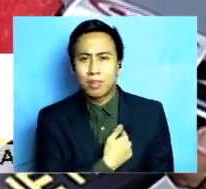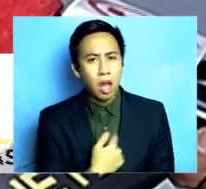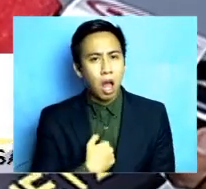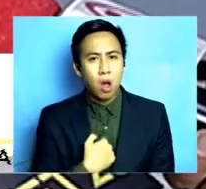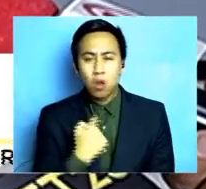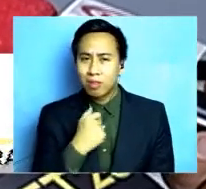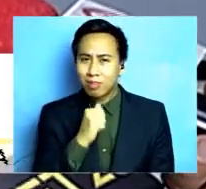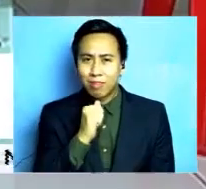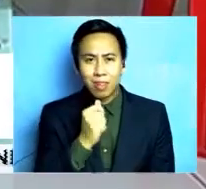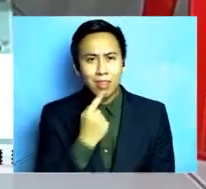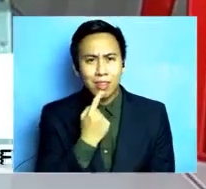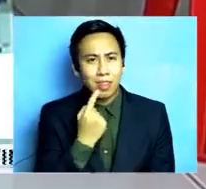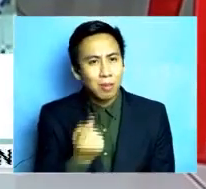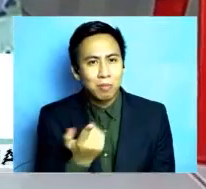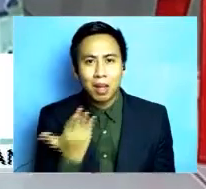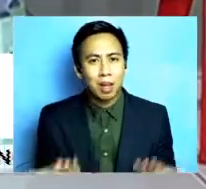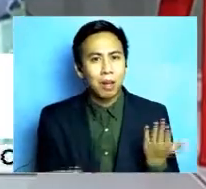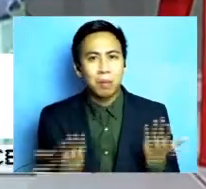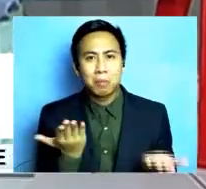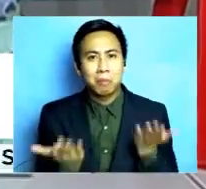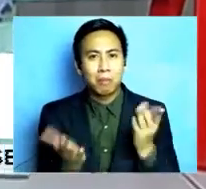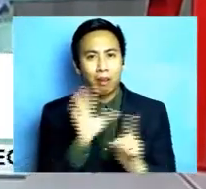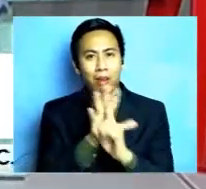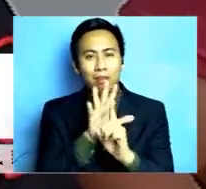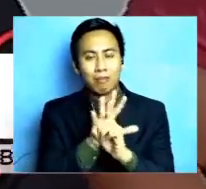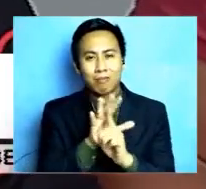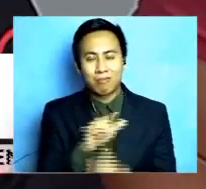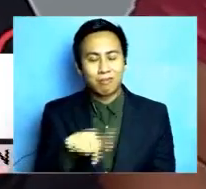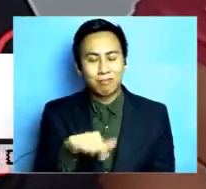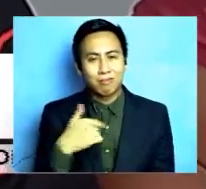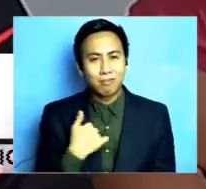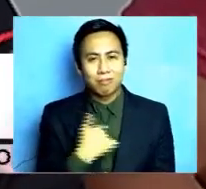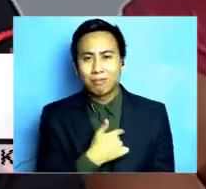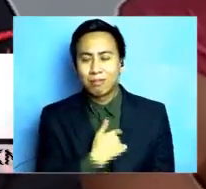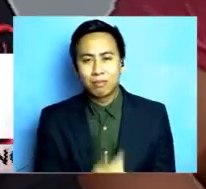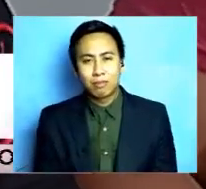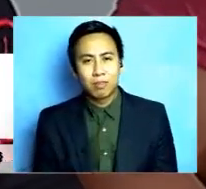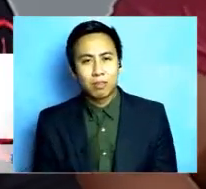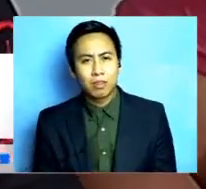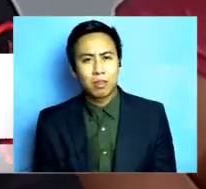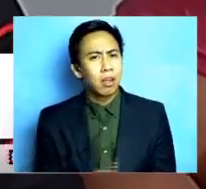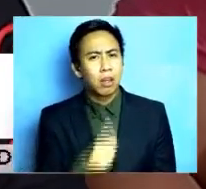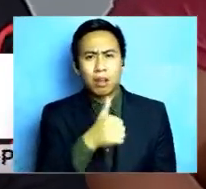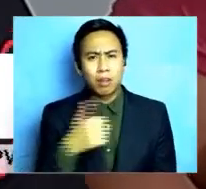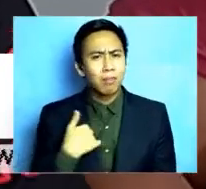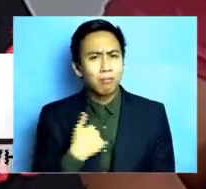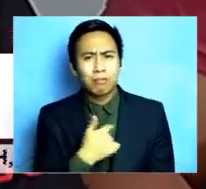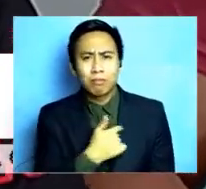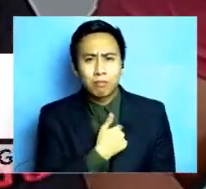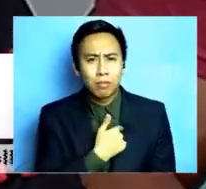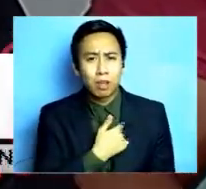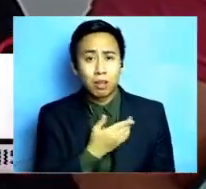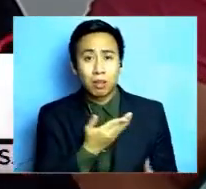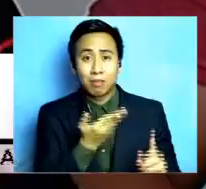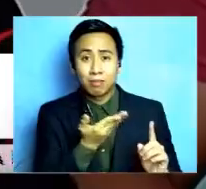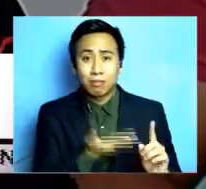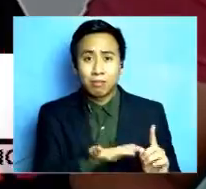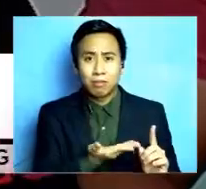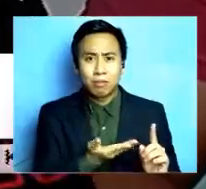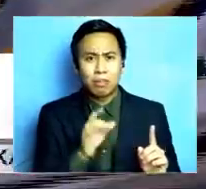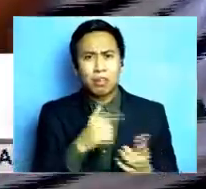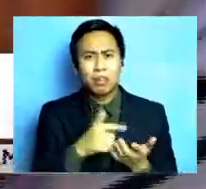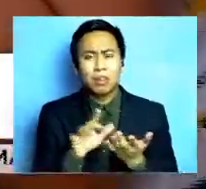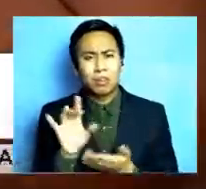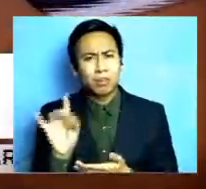sumikat pa ang mga animal na yan. Diit naman ang tatay ng biktima, hindi sangkot sa anumang gang ang kanyang anak, pero madalas daw itong umaawat sa mga